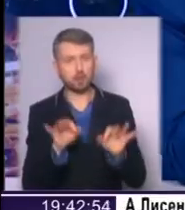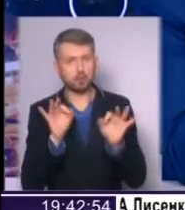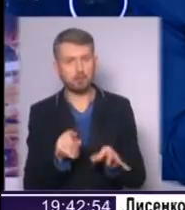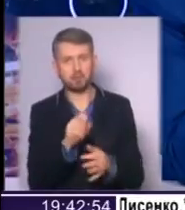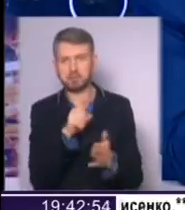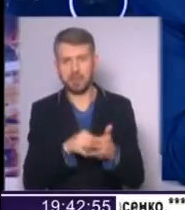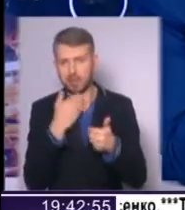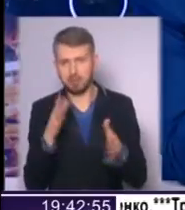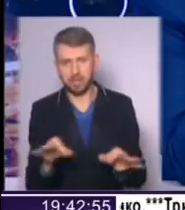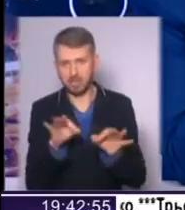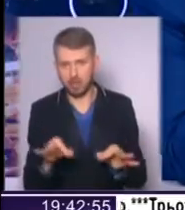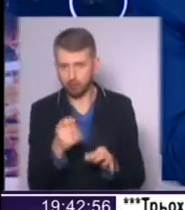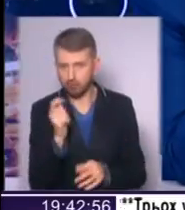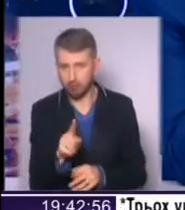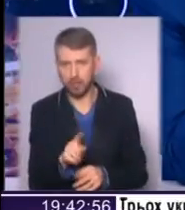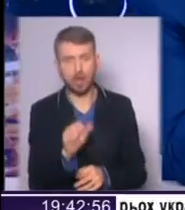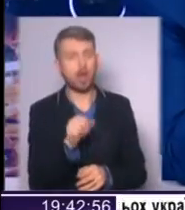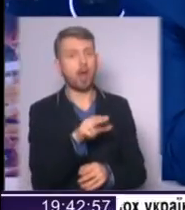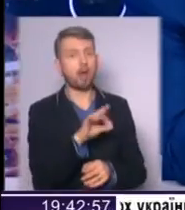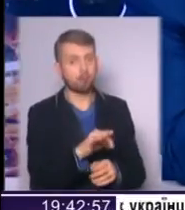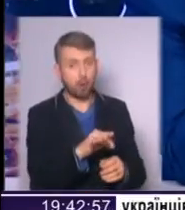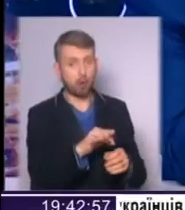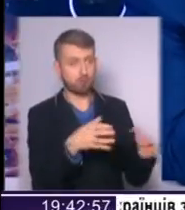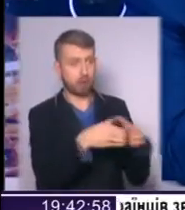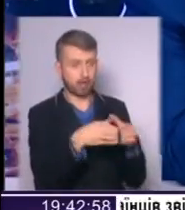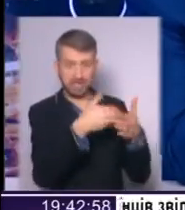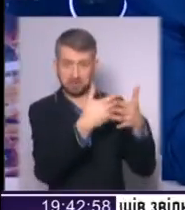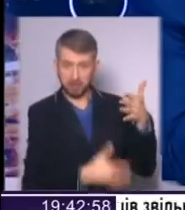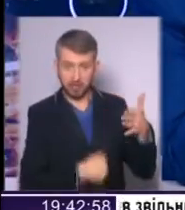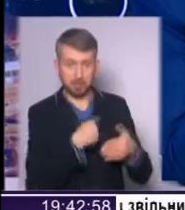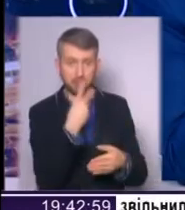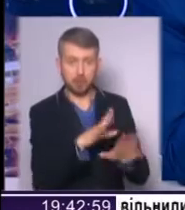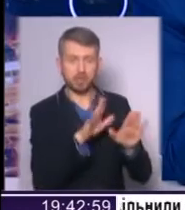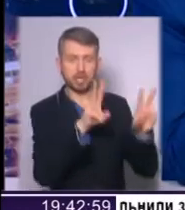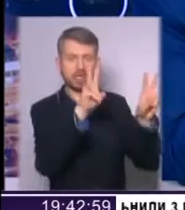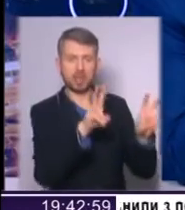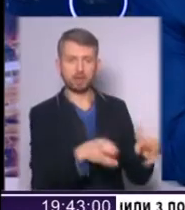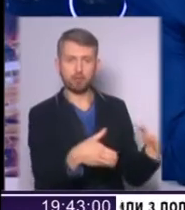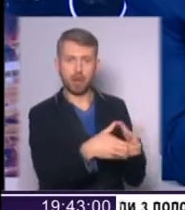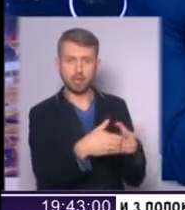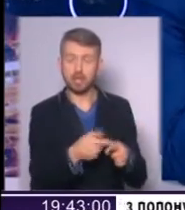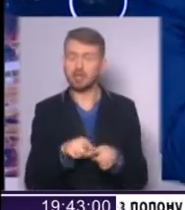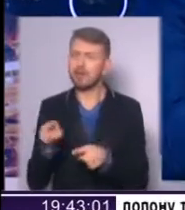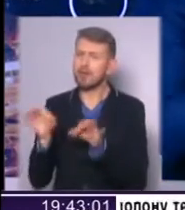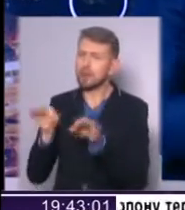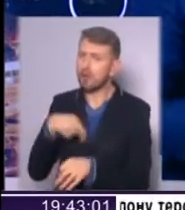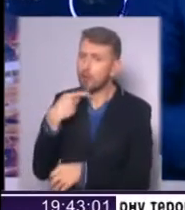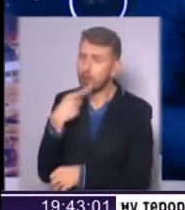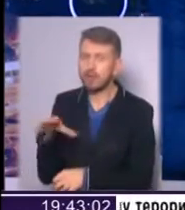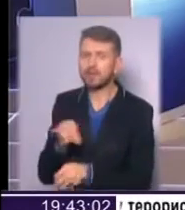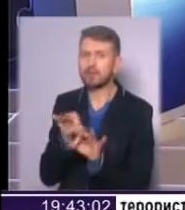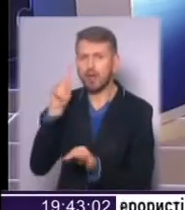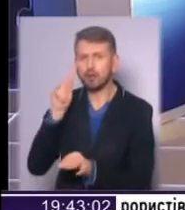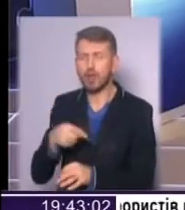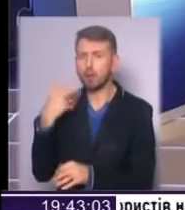питань немає ніяких жодних. Так. А по багатомандатному округу ми бачимо тільки назву партії. Це ви правильно говорите, але всі прекрасно знають,